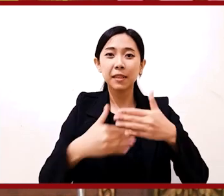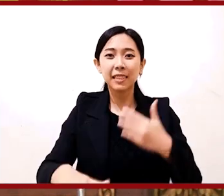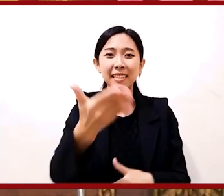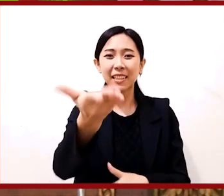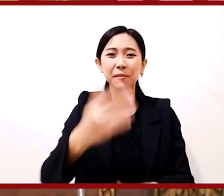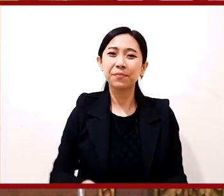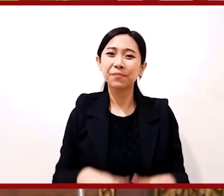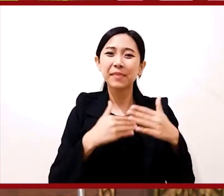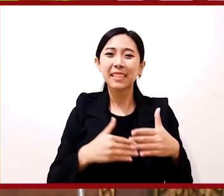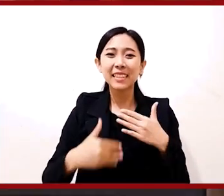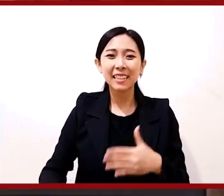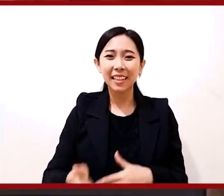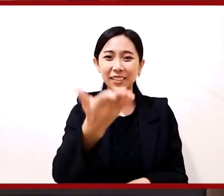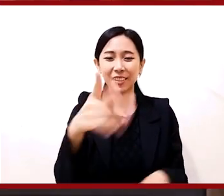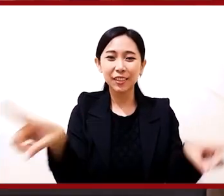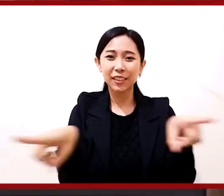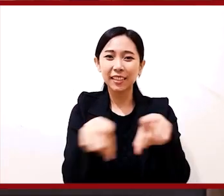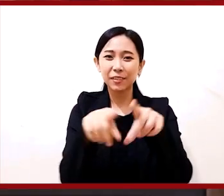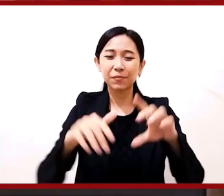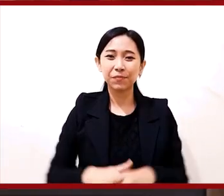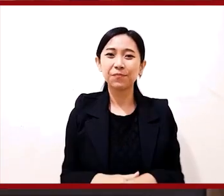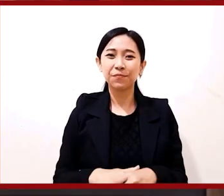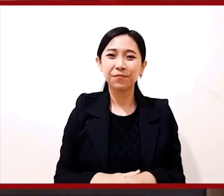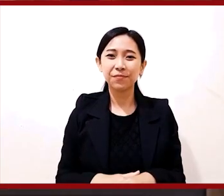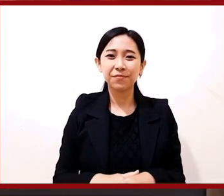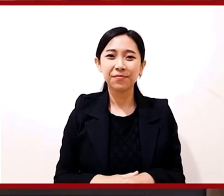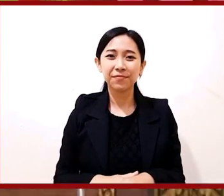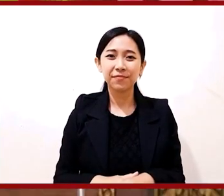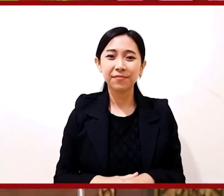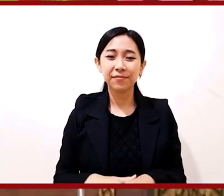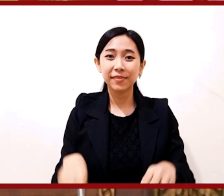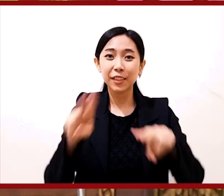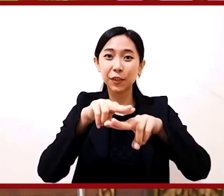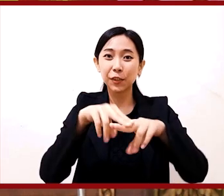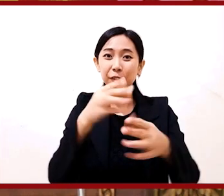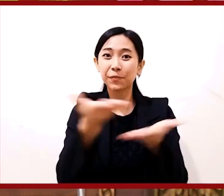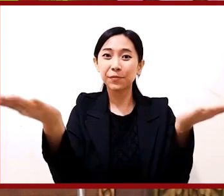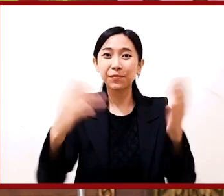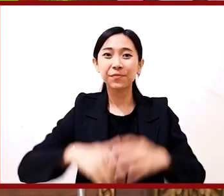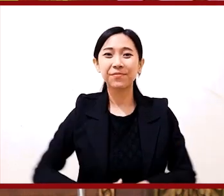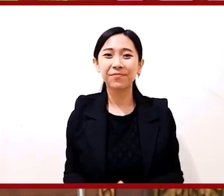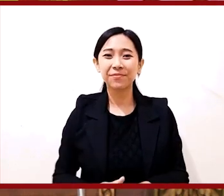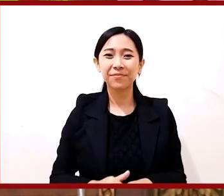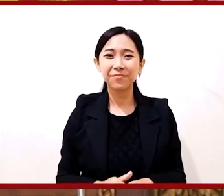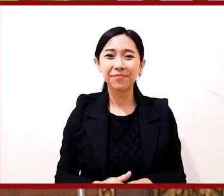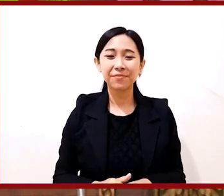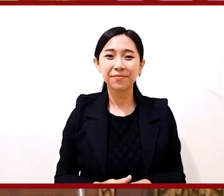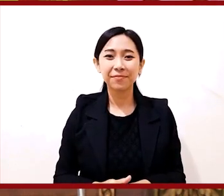Tuhan beserta saudara. Dan beserta saudara juga. Dipersilakan duduk.